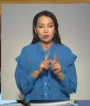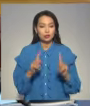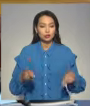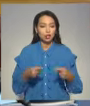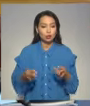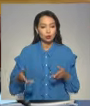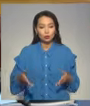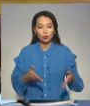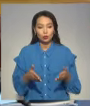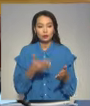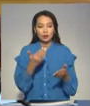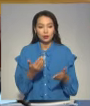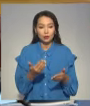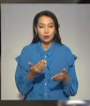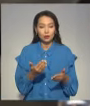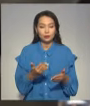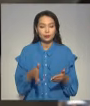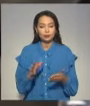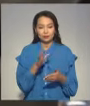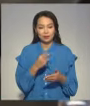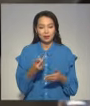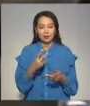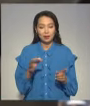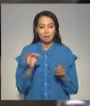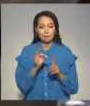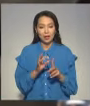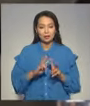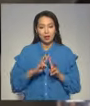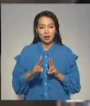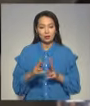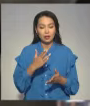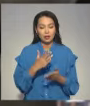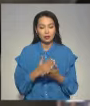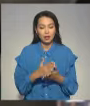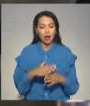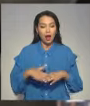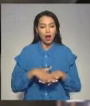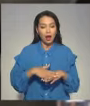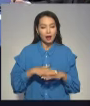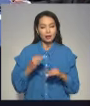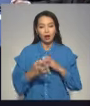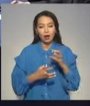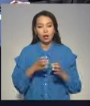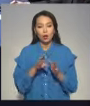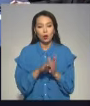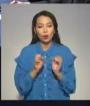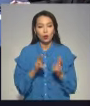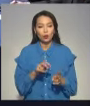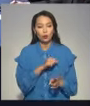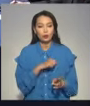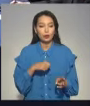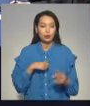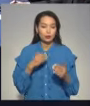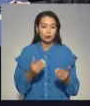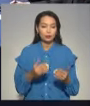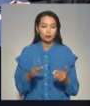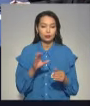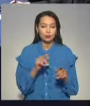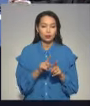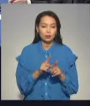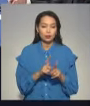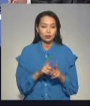жолындағы мақсатымыз ортақ. Аймақтық және халықаралық қауіпсіздікті, өзара ықпалдастықты